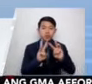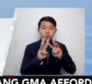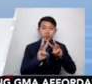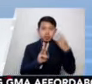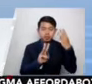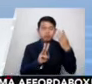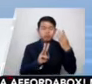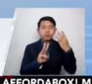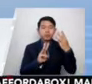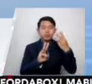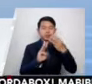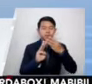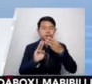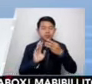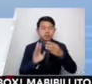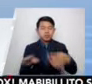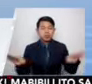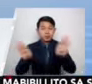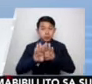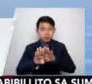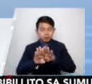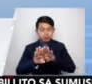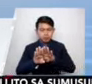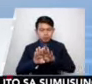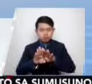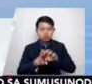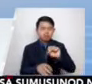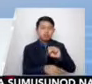yung mga windows ng mga bahay para po hindi